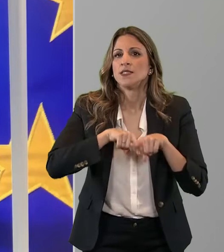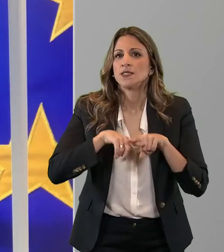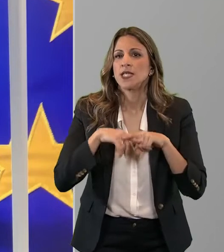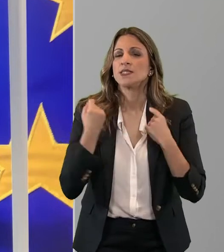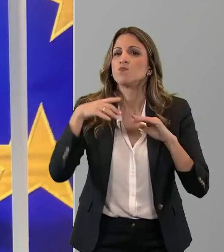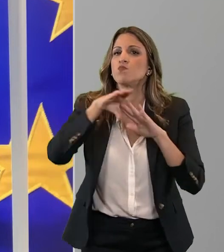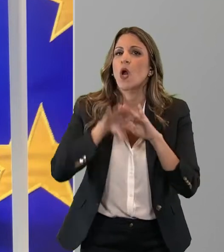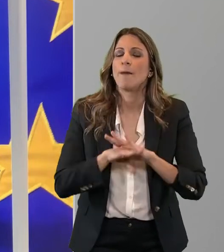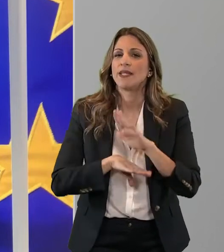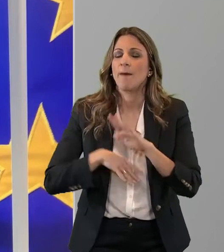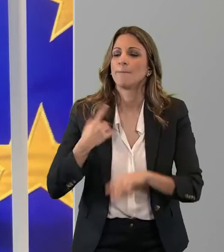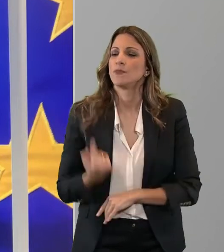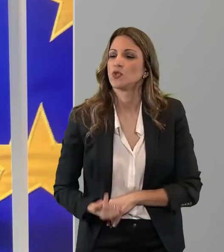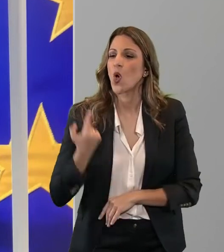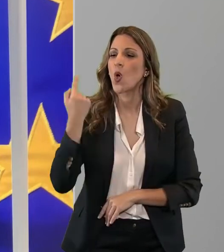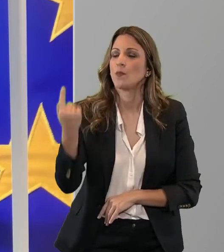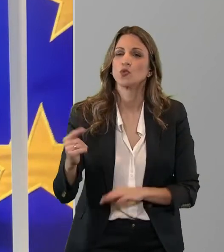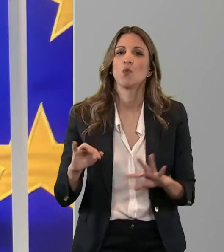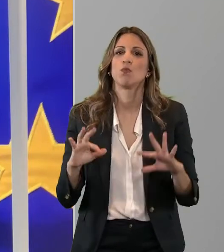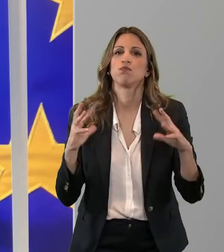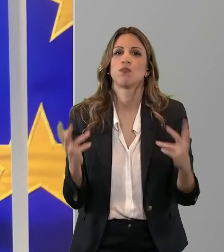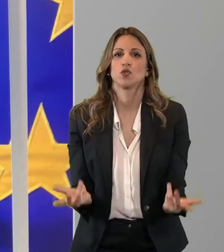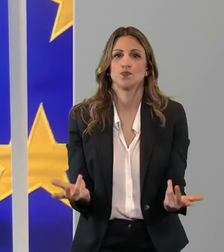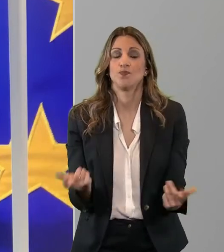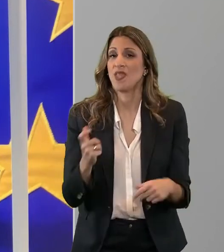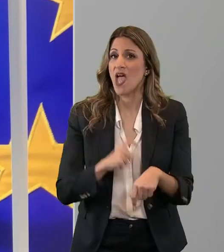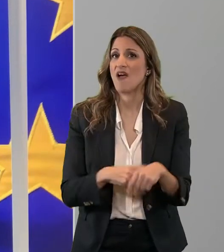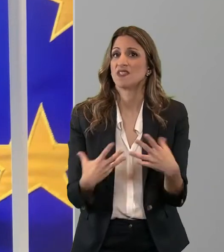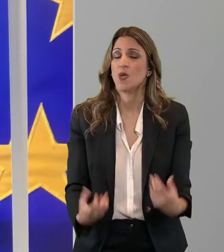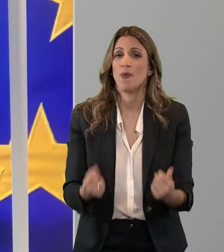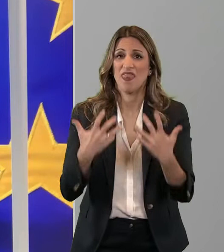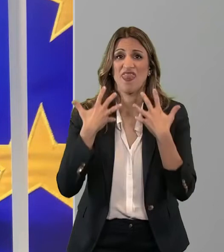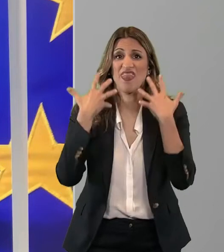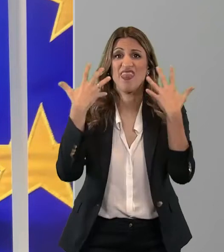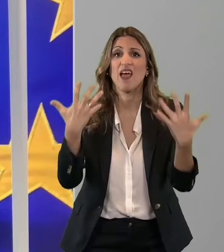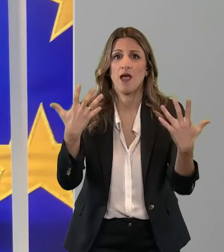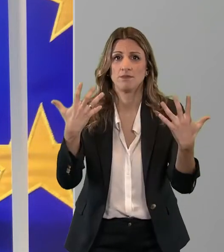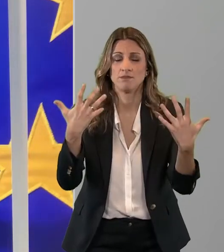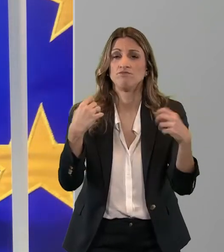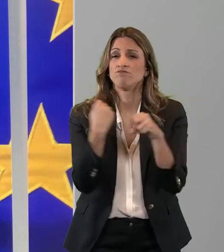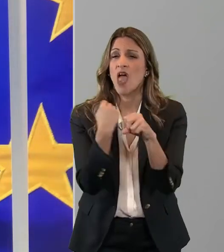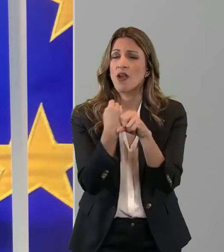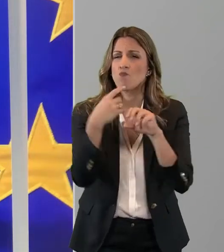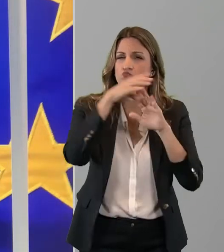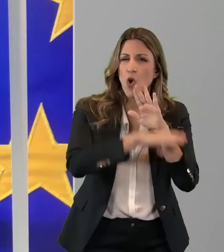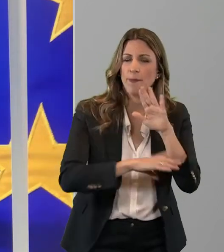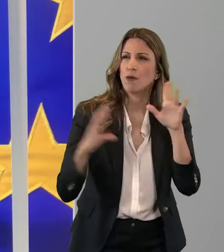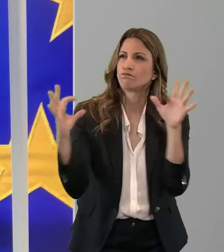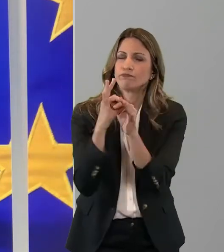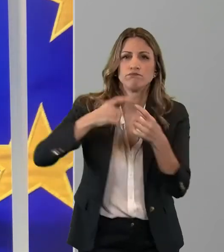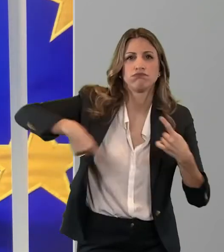με έργα μεγάλης κλίμακας. Έχουμε ήδη εντοπίσει 10 τέτοια έργα πολυεθνικού